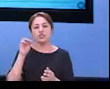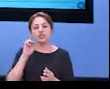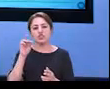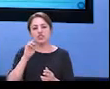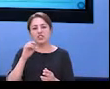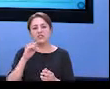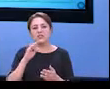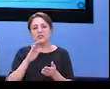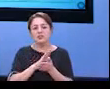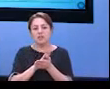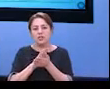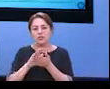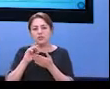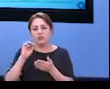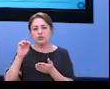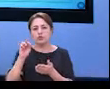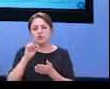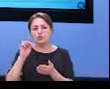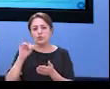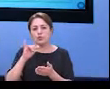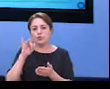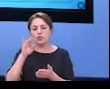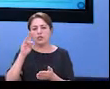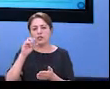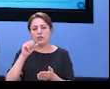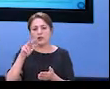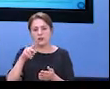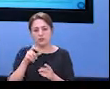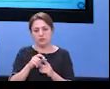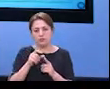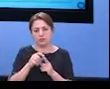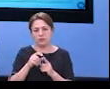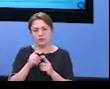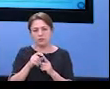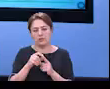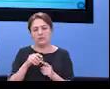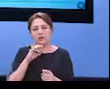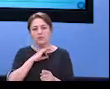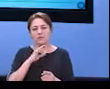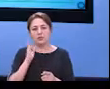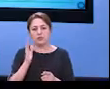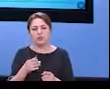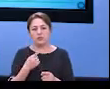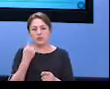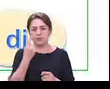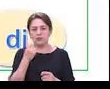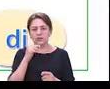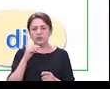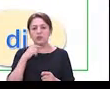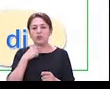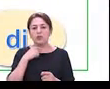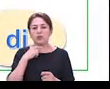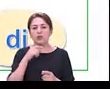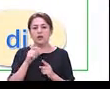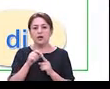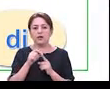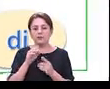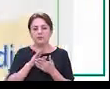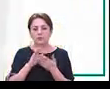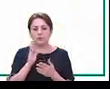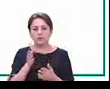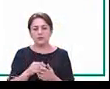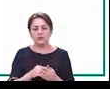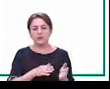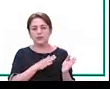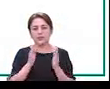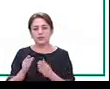sirg'aluvchi bo'lib, jurnal so'zida ishlatuvchi tovushni bitta harf ifodalar ekan. Keyingi